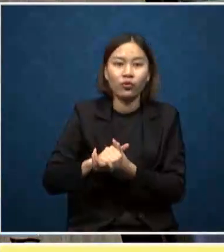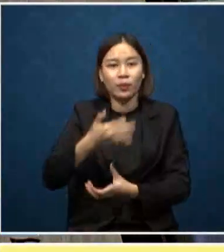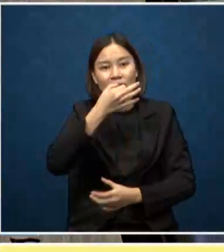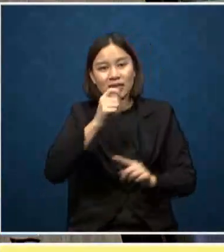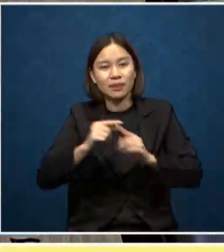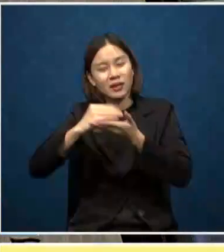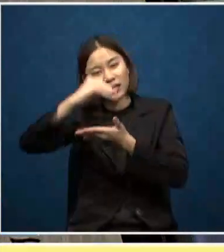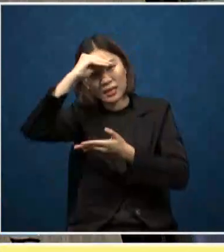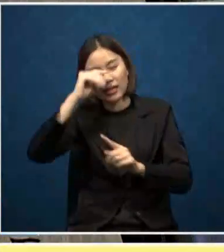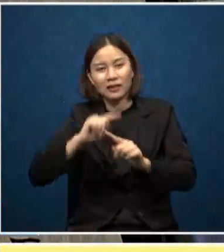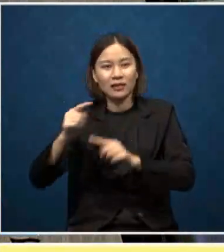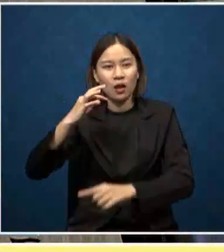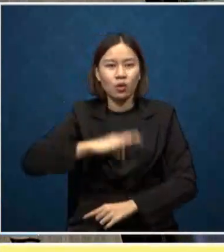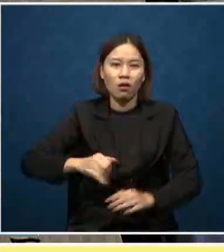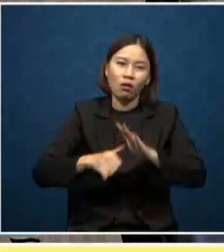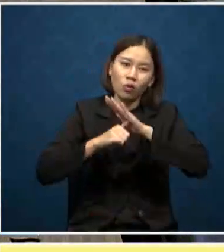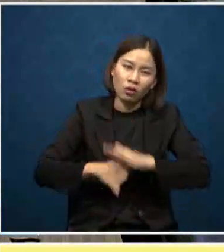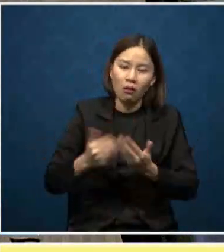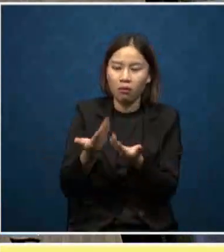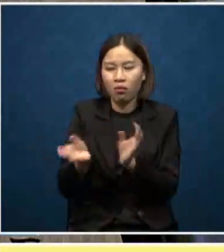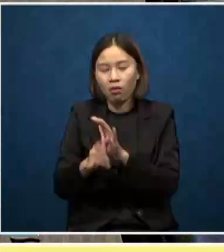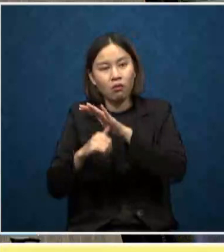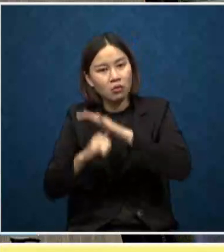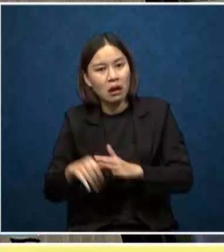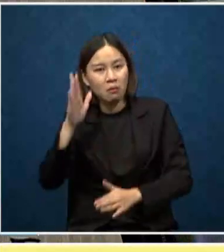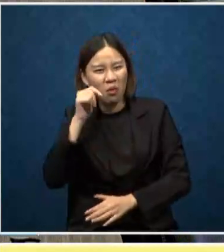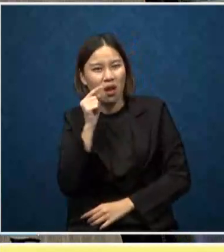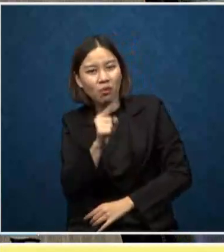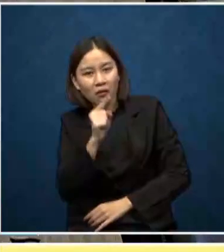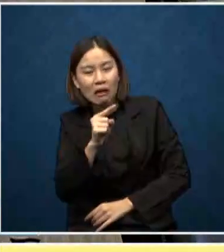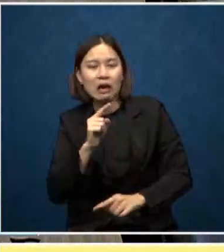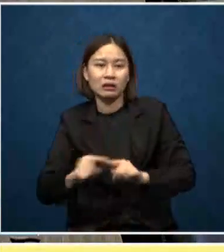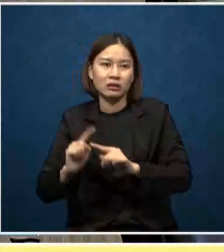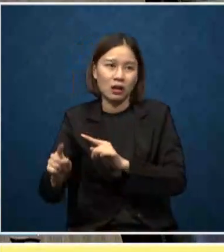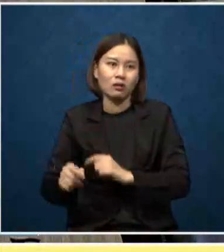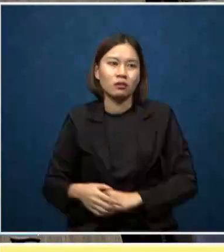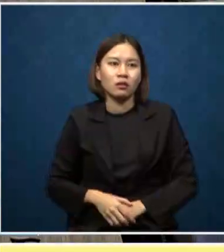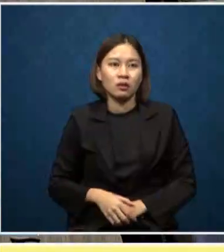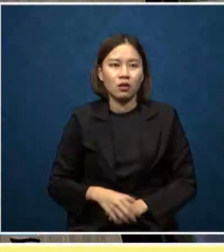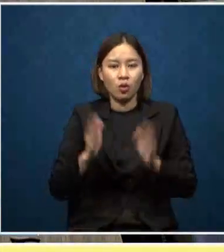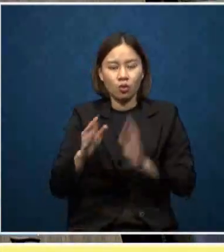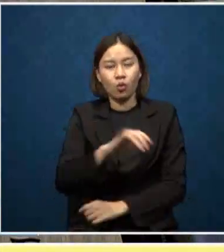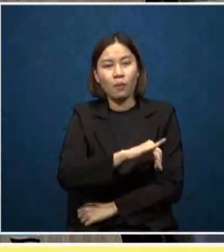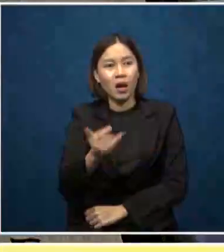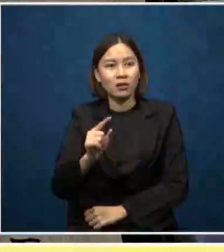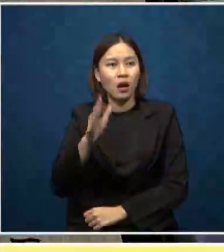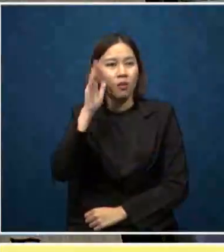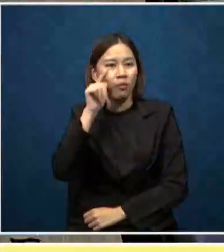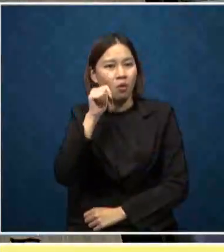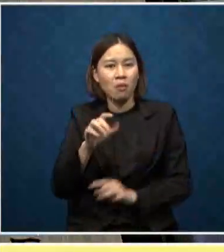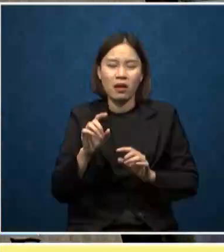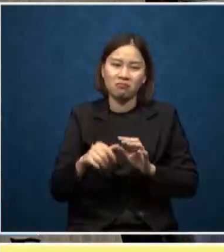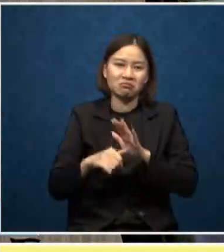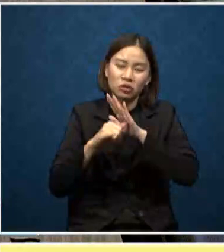เรียนการกดดันจากครอบครัวจากพ่อแม่ใช้คำว่าบางคนใช้คำว่าพ่อแม่รังแก